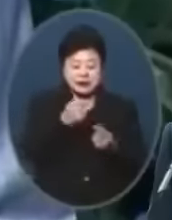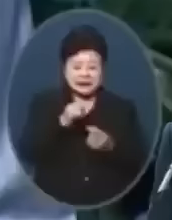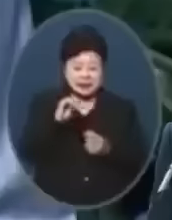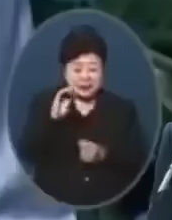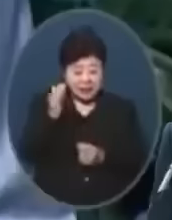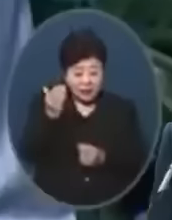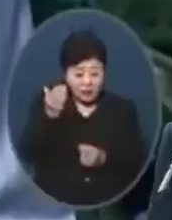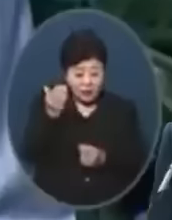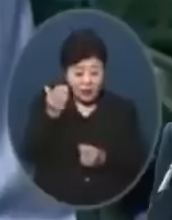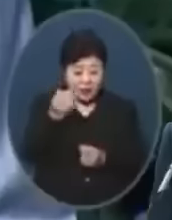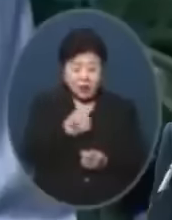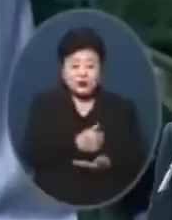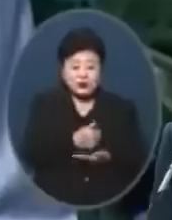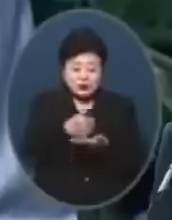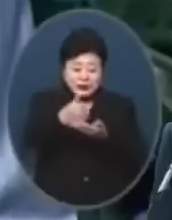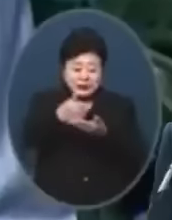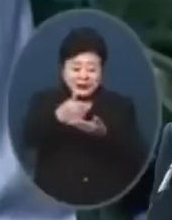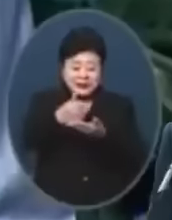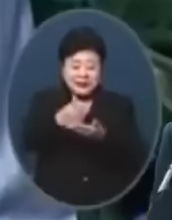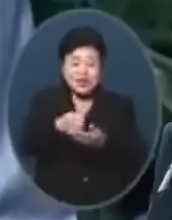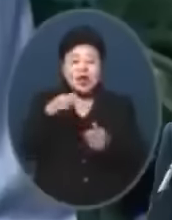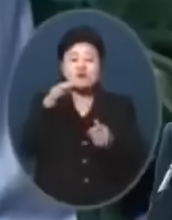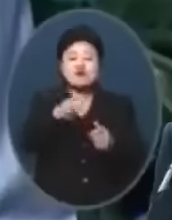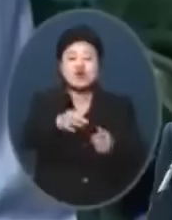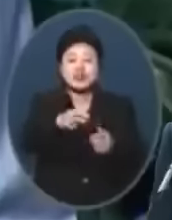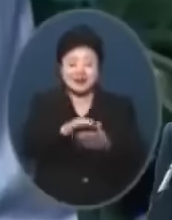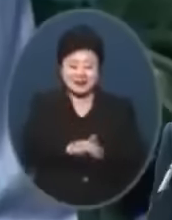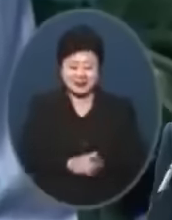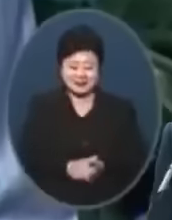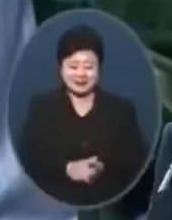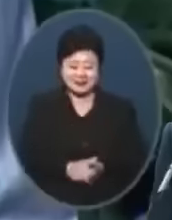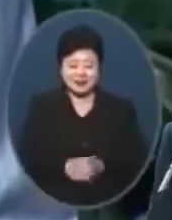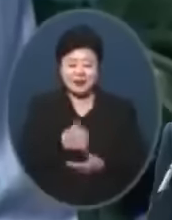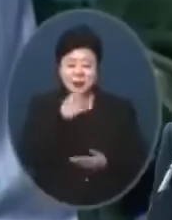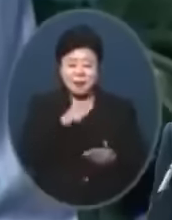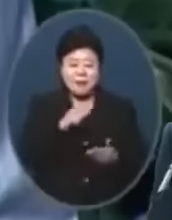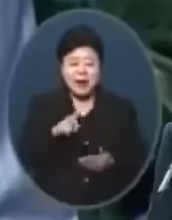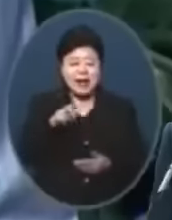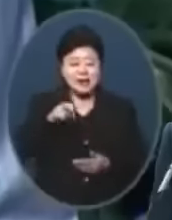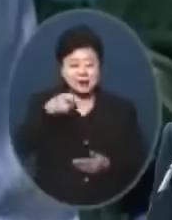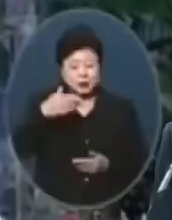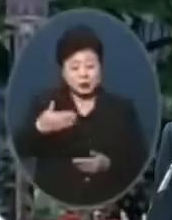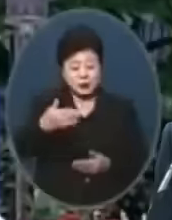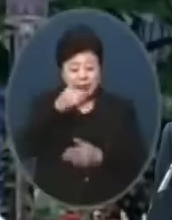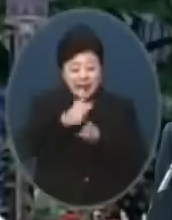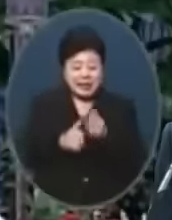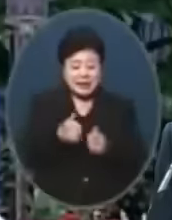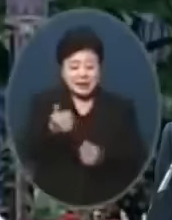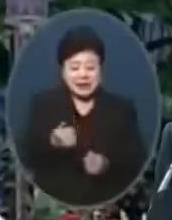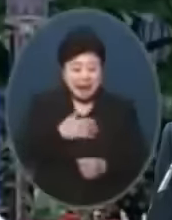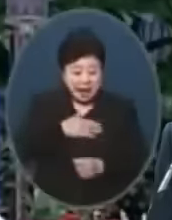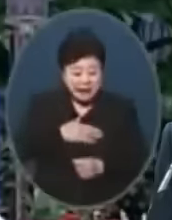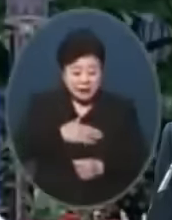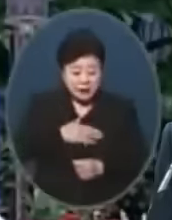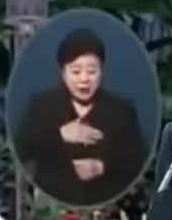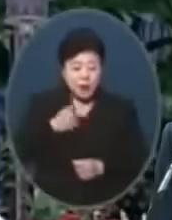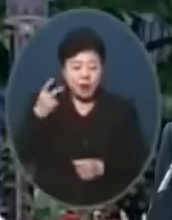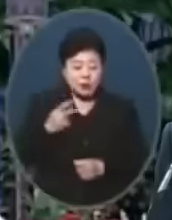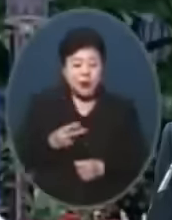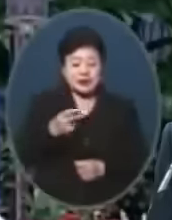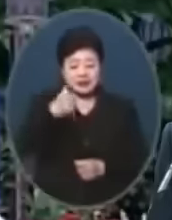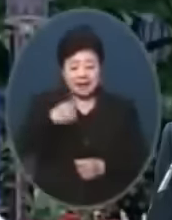되려고 주님이 부르신 것입니다. 로마서 8장 29절에 보면 하나님이 미리 아신